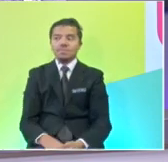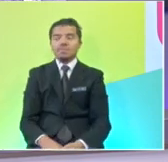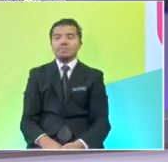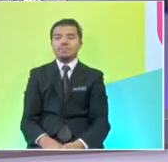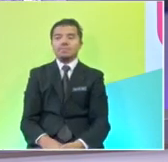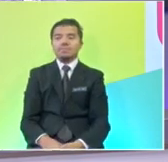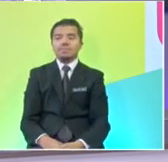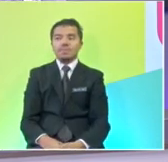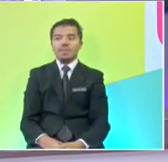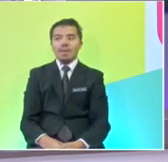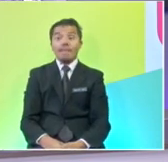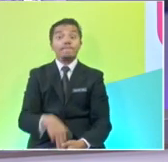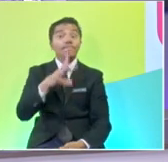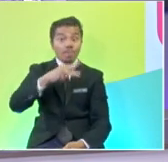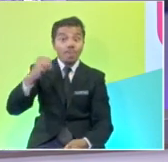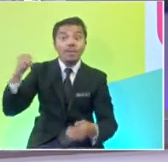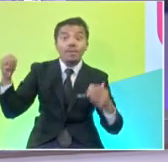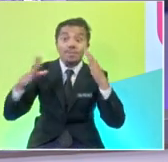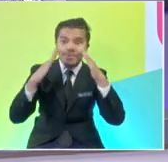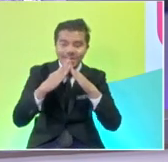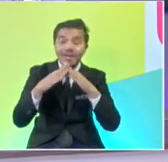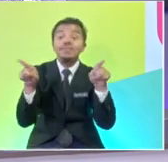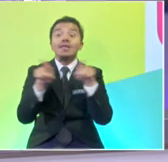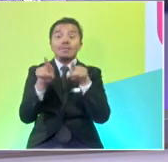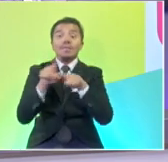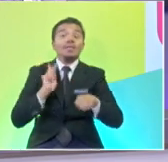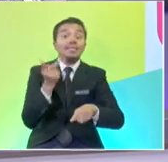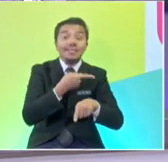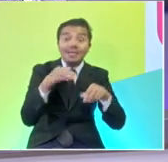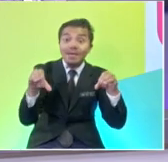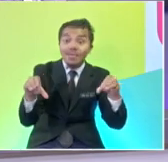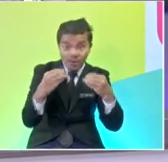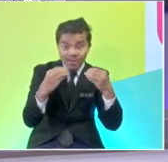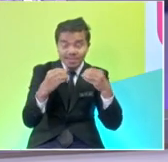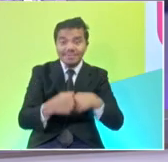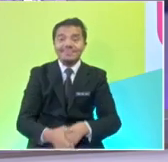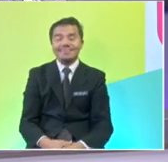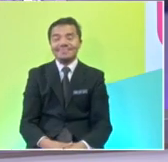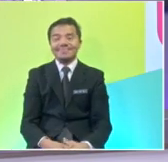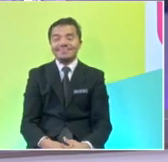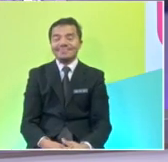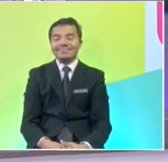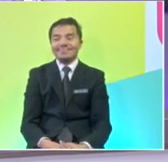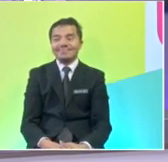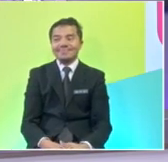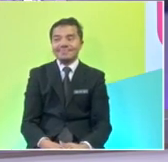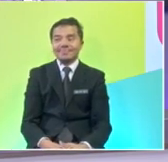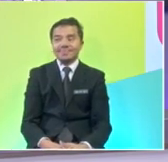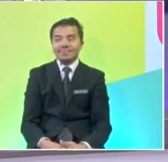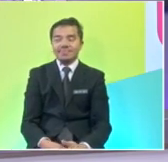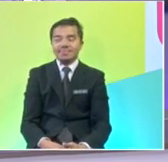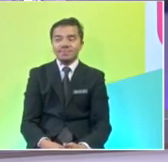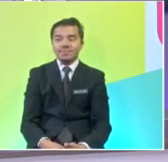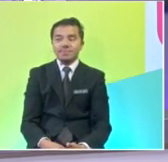di rumah pun boleh buat sama-sama sama-sama Oke kita buat dulu kita kertas ini sebagai jadi kecil-kecil